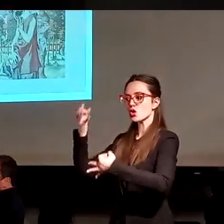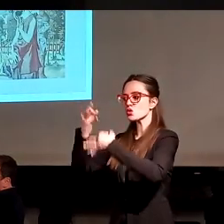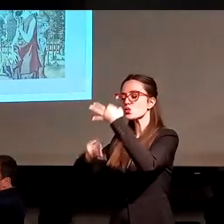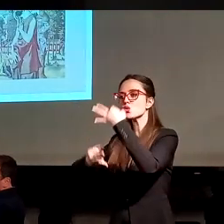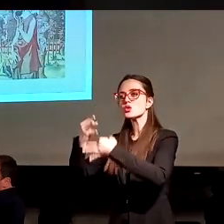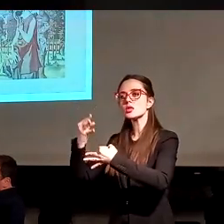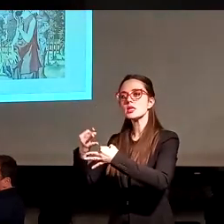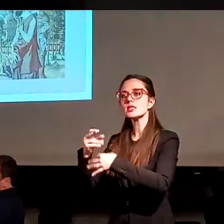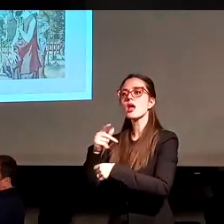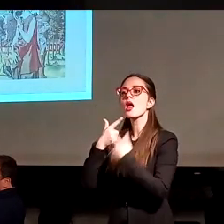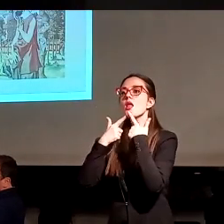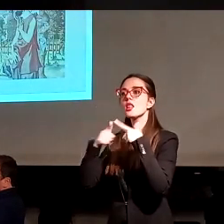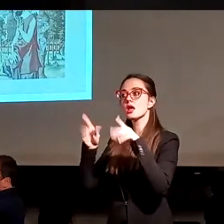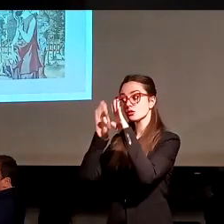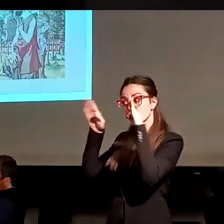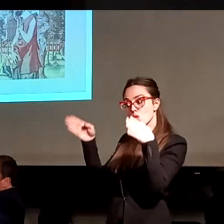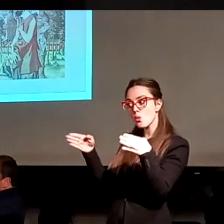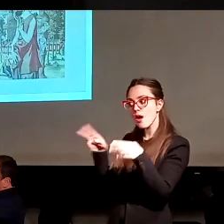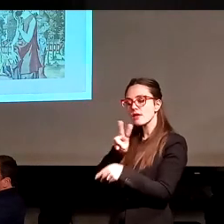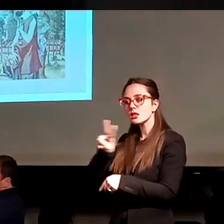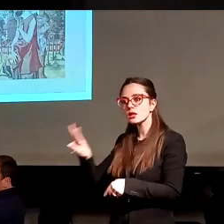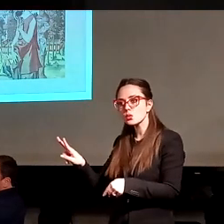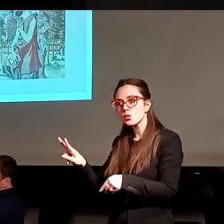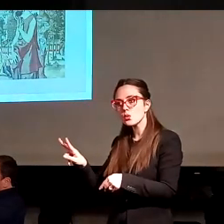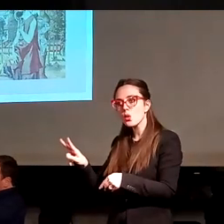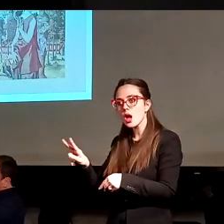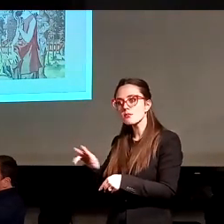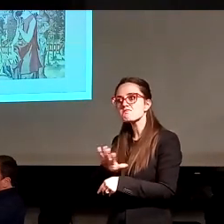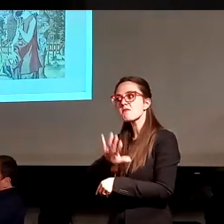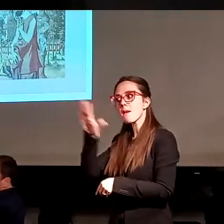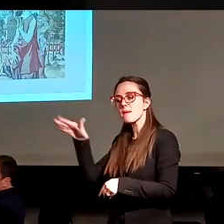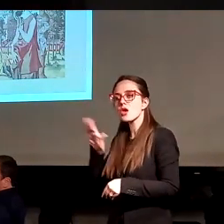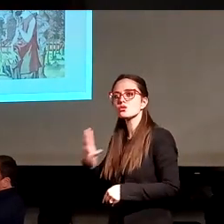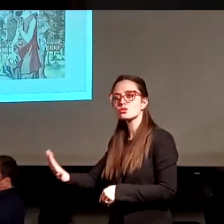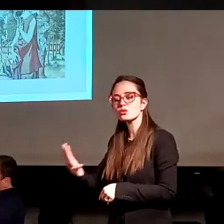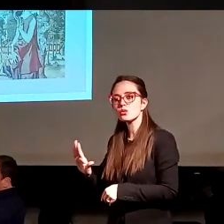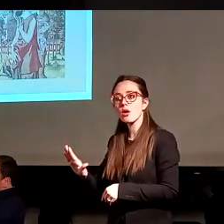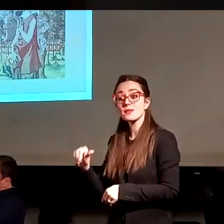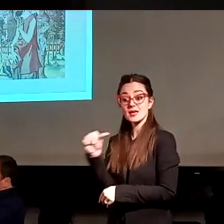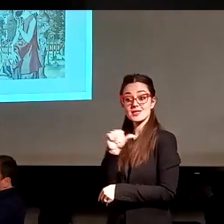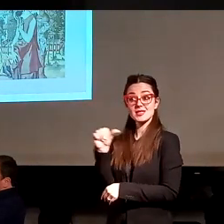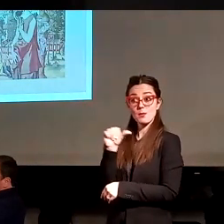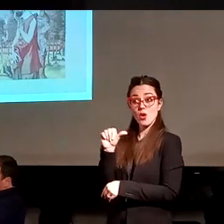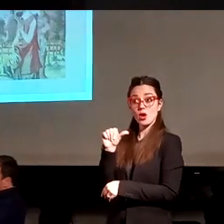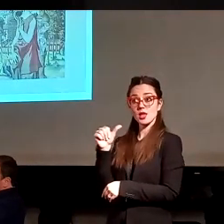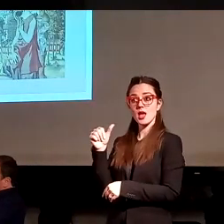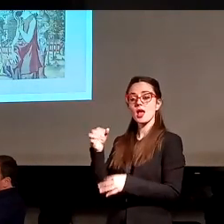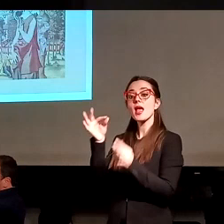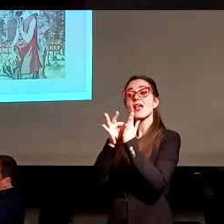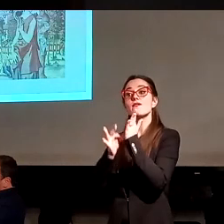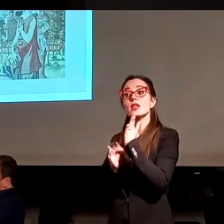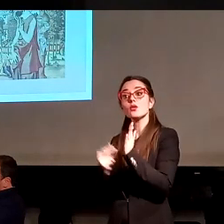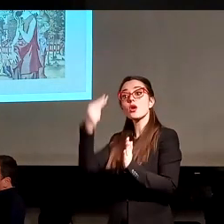nelle 22 lingue del suo impero simonide inventore delle memo